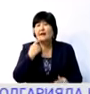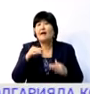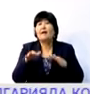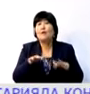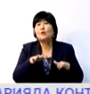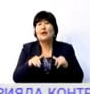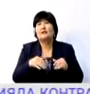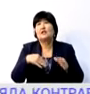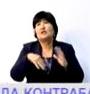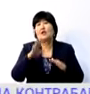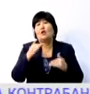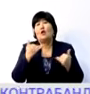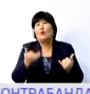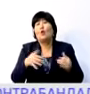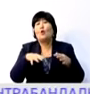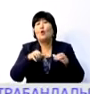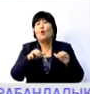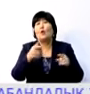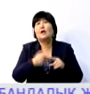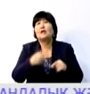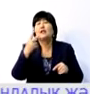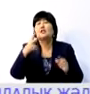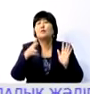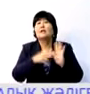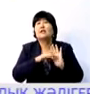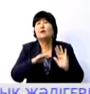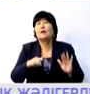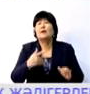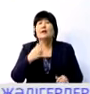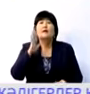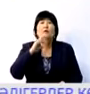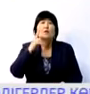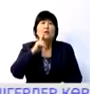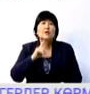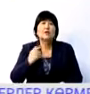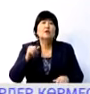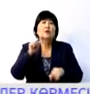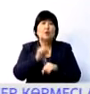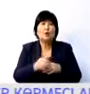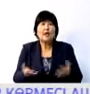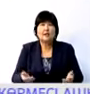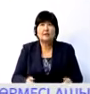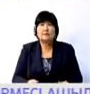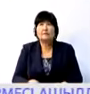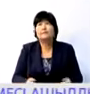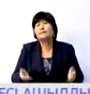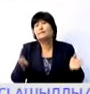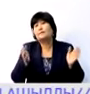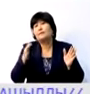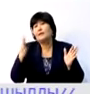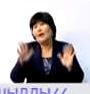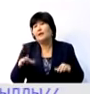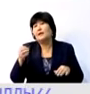қозғалысын жақсартады. Оқалау нәтижесінде 28 балада сілекей ауруы тоқтатылды. Қалған